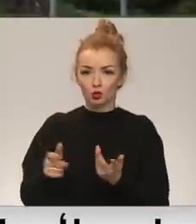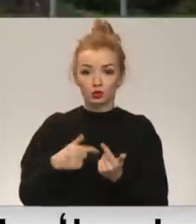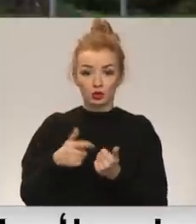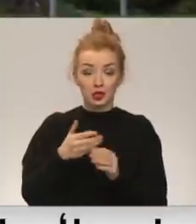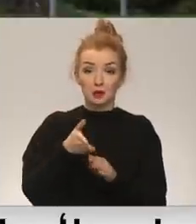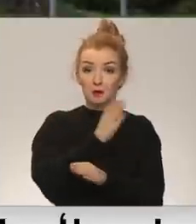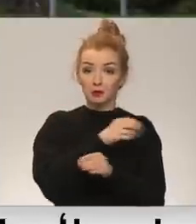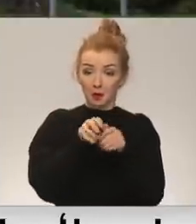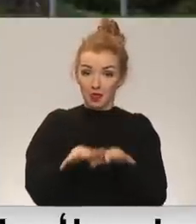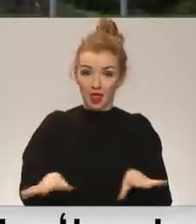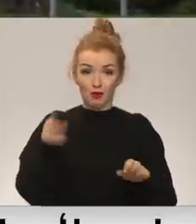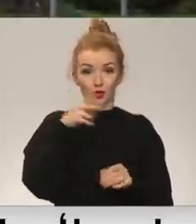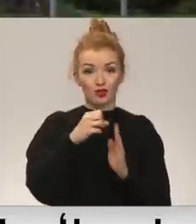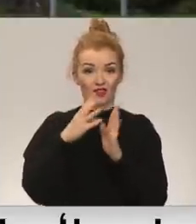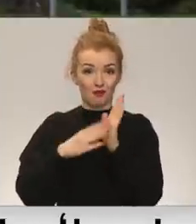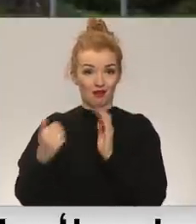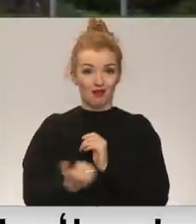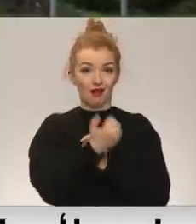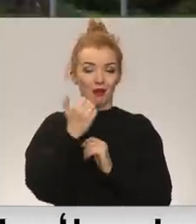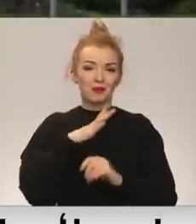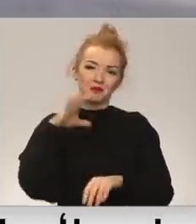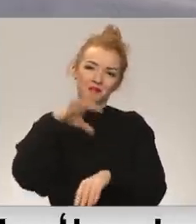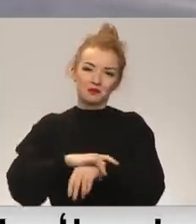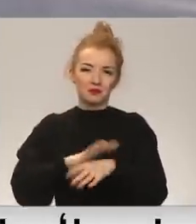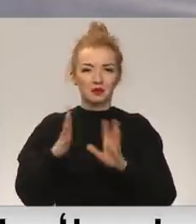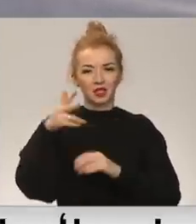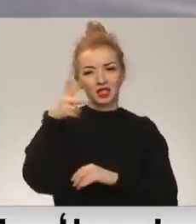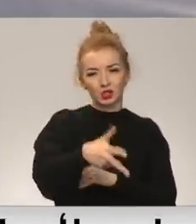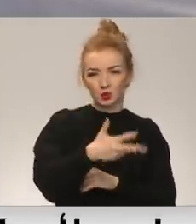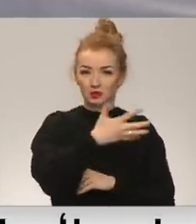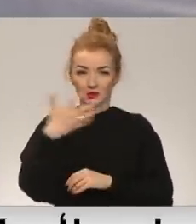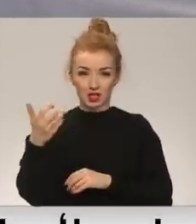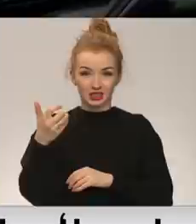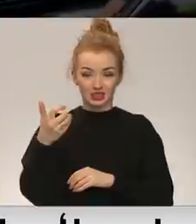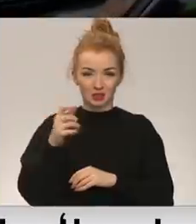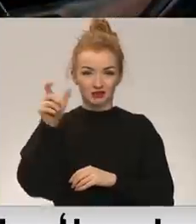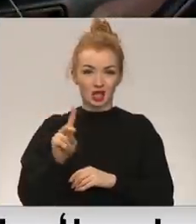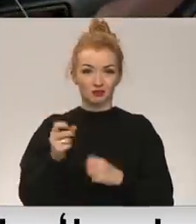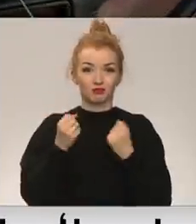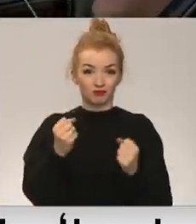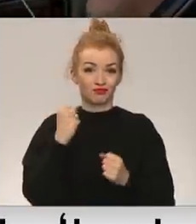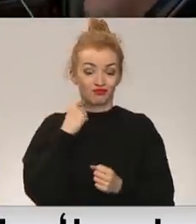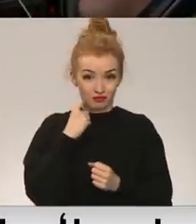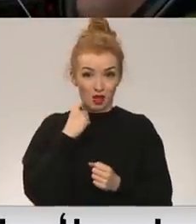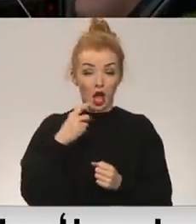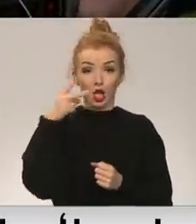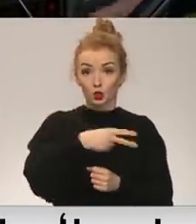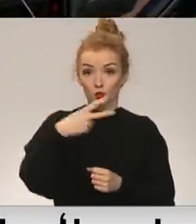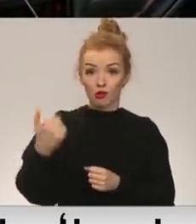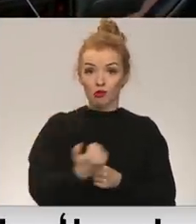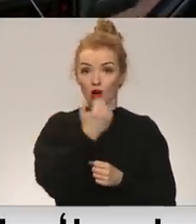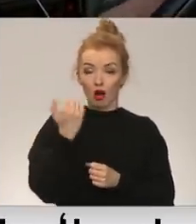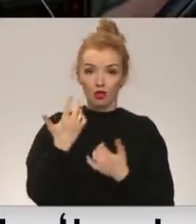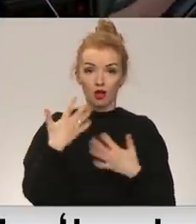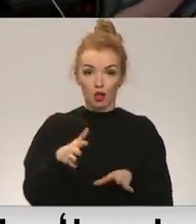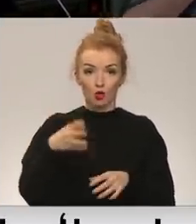pandēmijas 2019. Gada laikā tika pieķerti aptuveni 3500 dzērāju šoferi, tad 2020. Gadā to